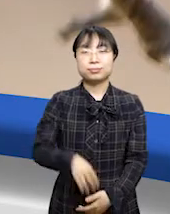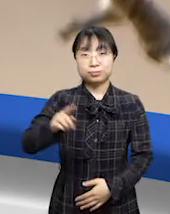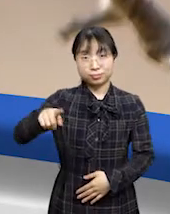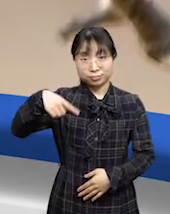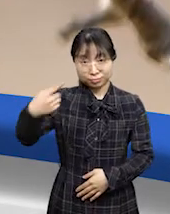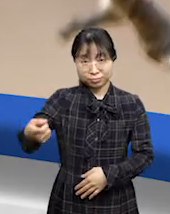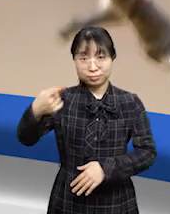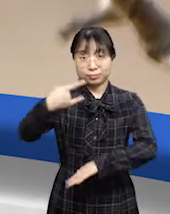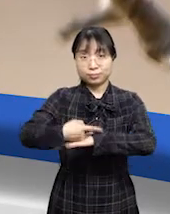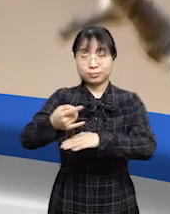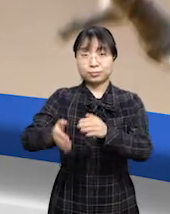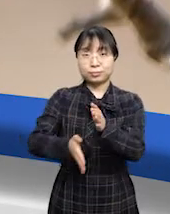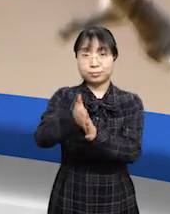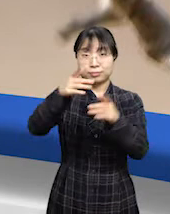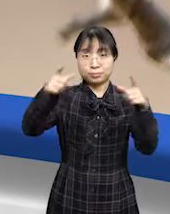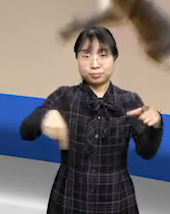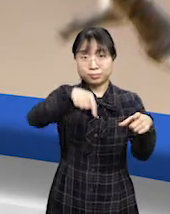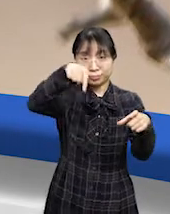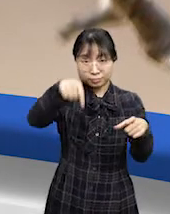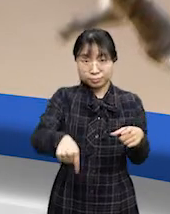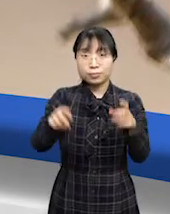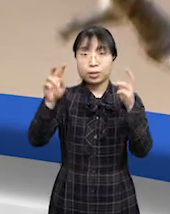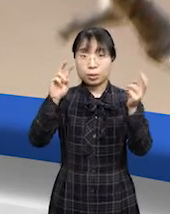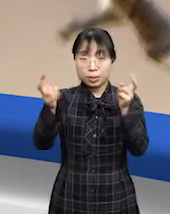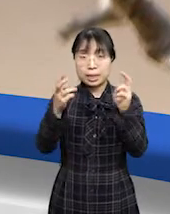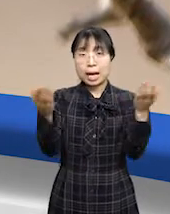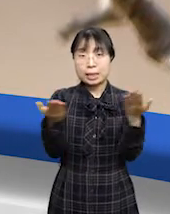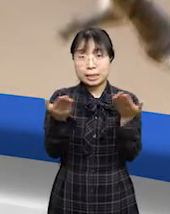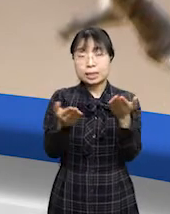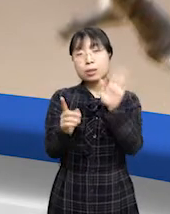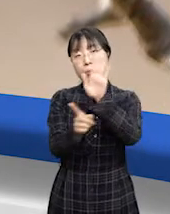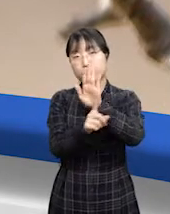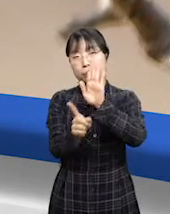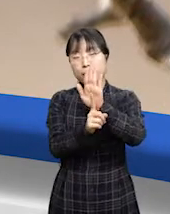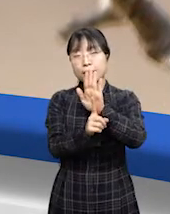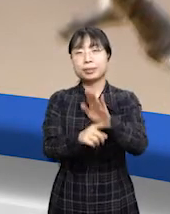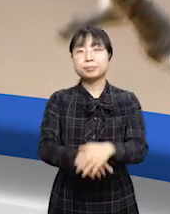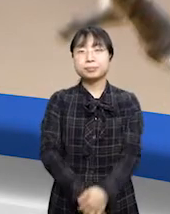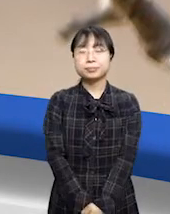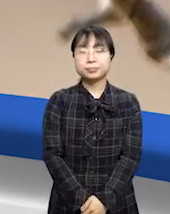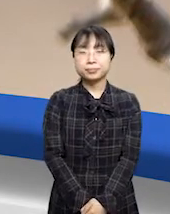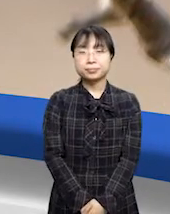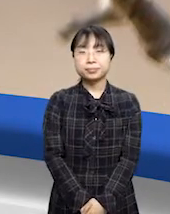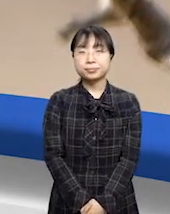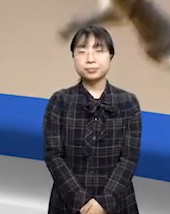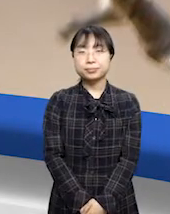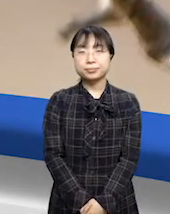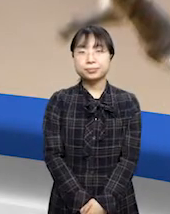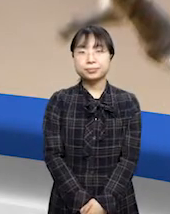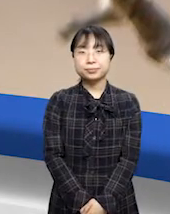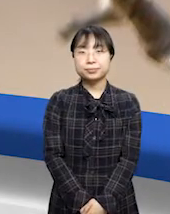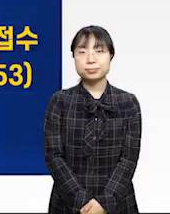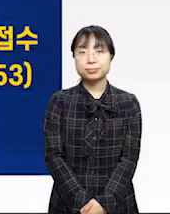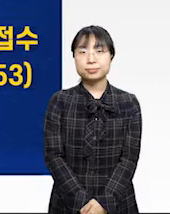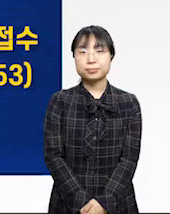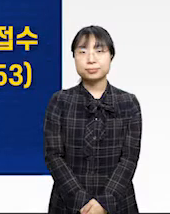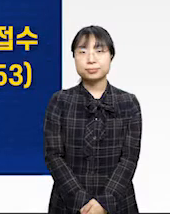다음은 의왕시 관내 기업의 구인구직 소식 및 문화 행사를 소개하는 의왕 알림이 시간입니다.